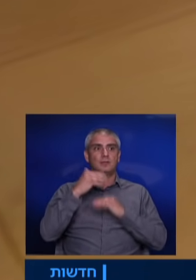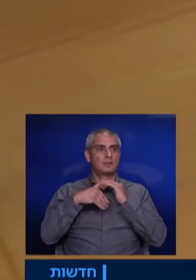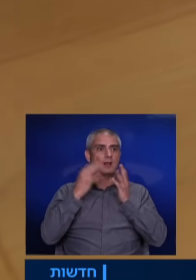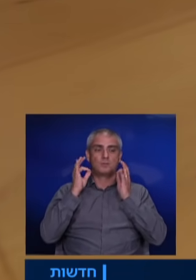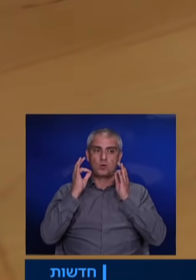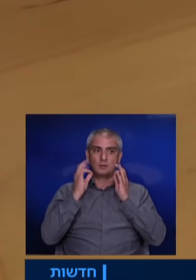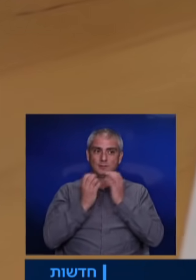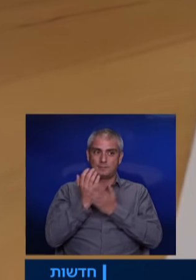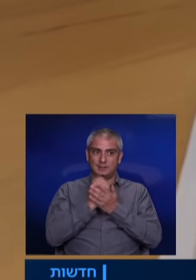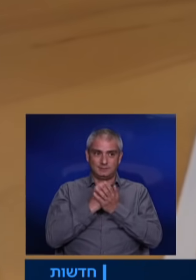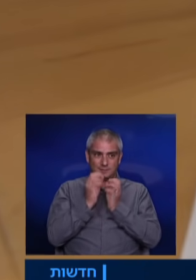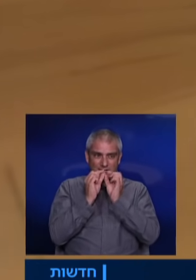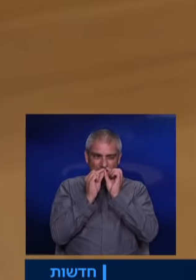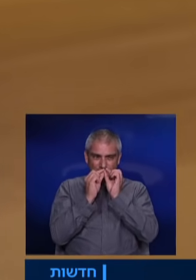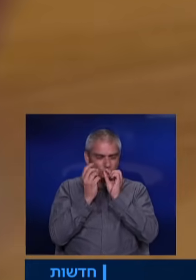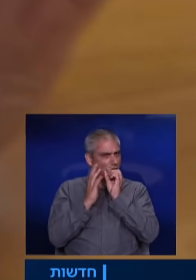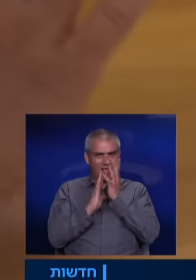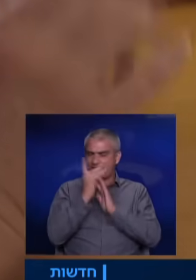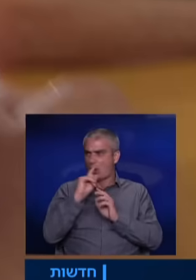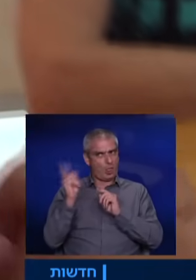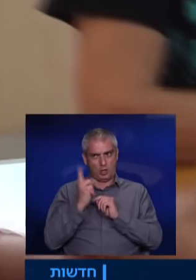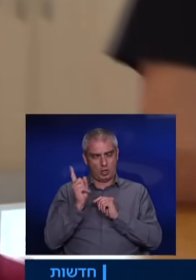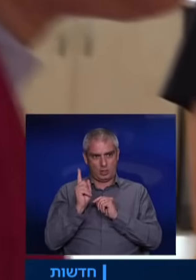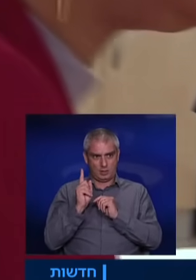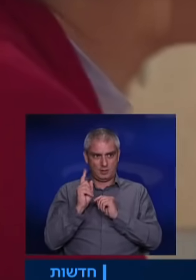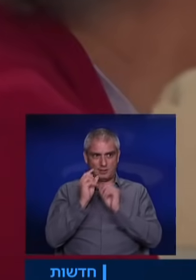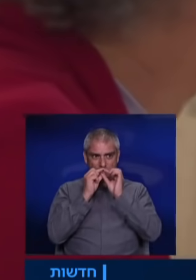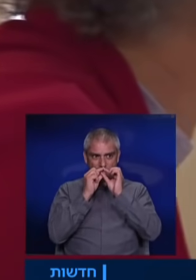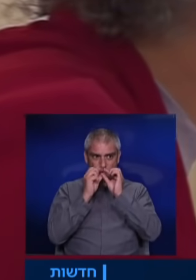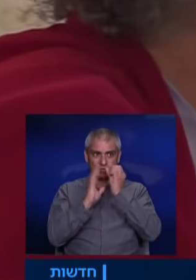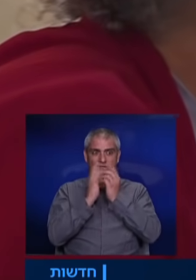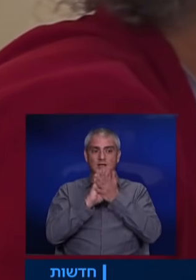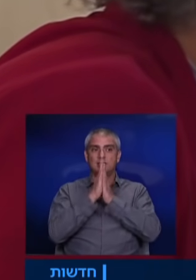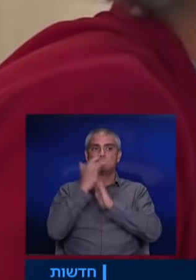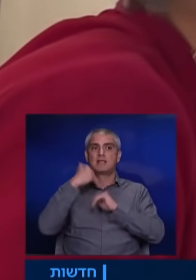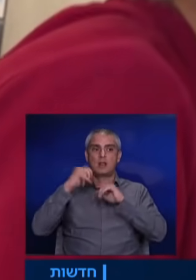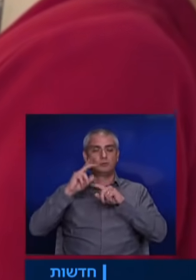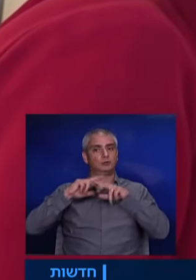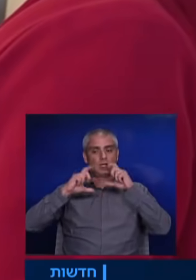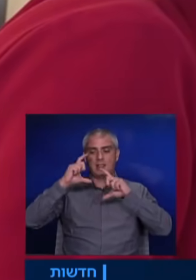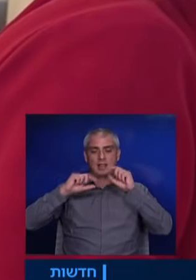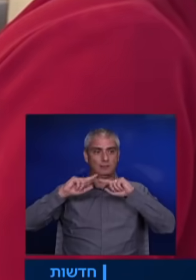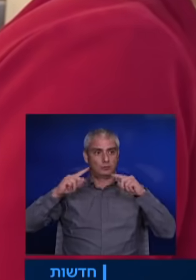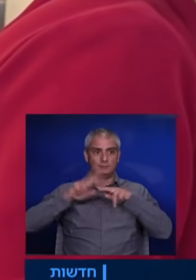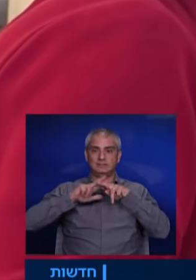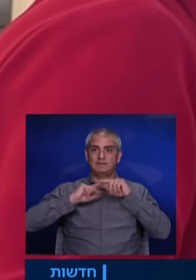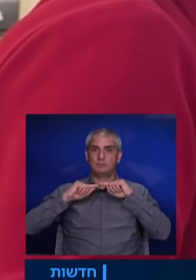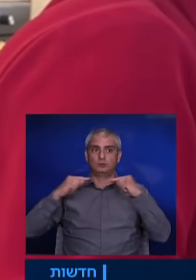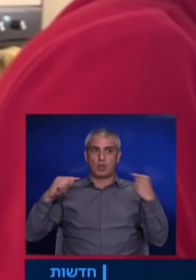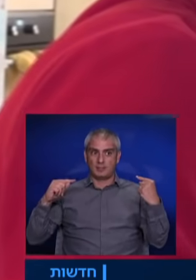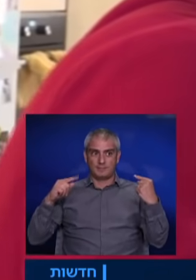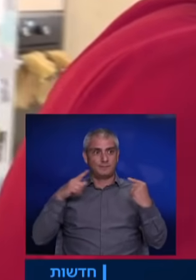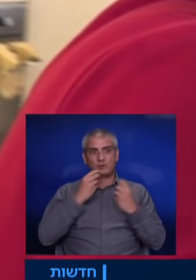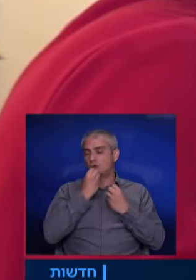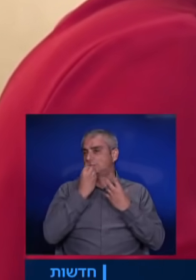מיוחד, מייצרים מקמצוץ של האפר, לא כל האפר, מקמצוץ של האפר יהלום. יש גדלים שונים, יש צבעים שונים, זה